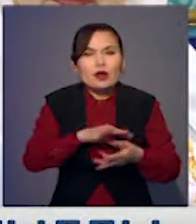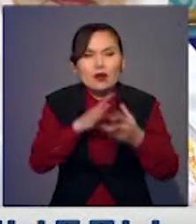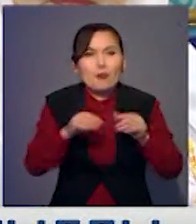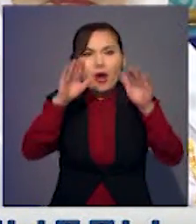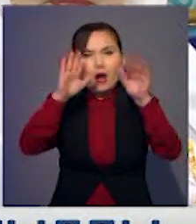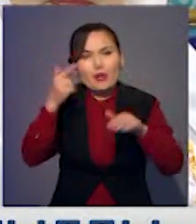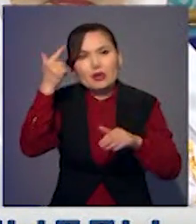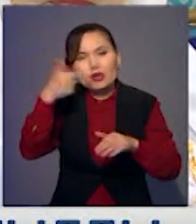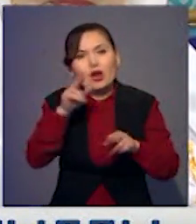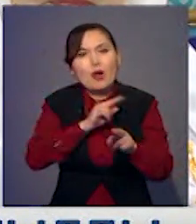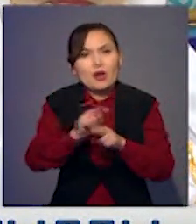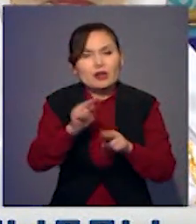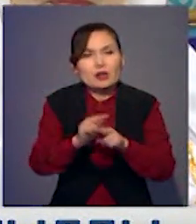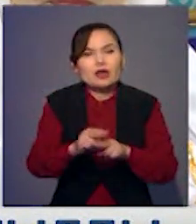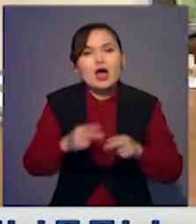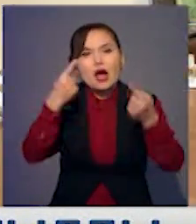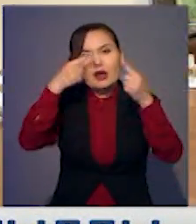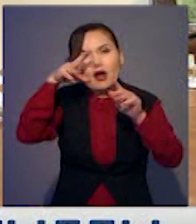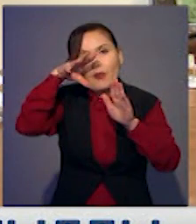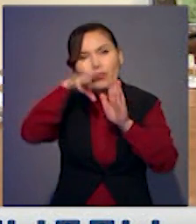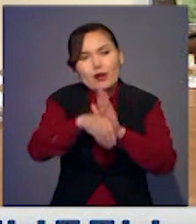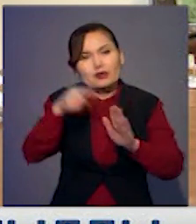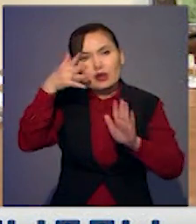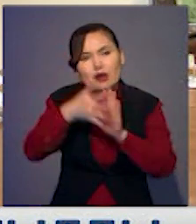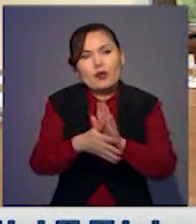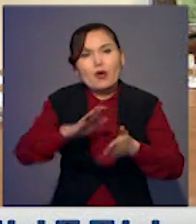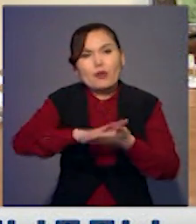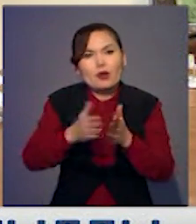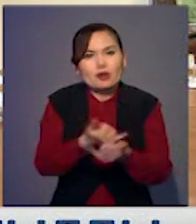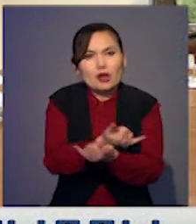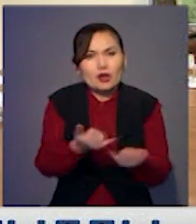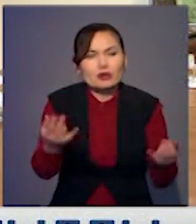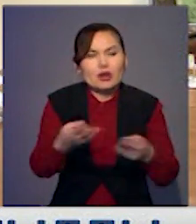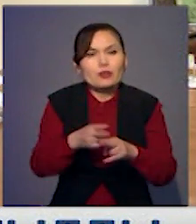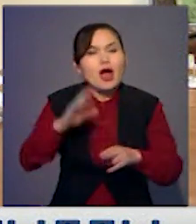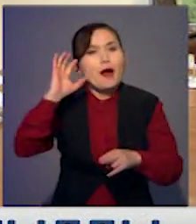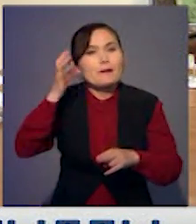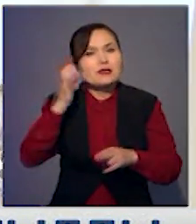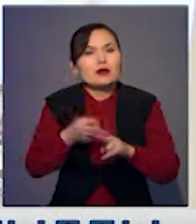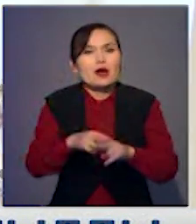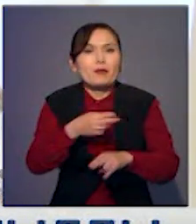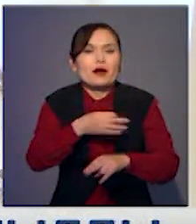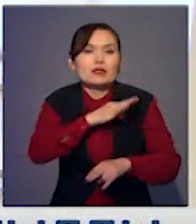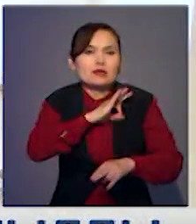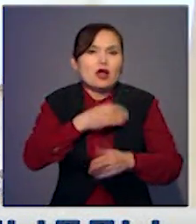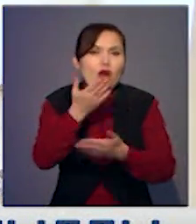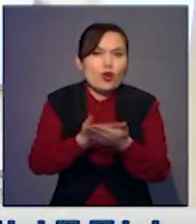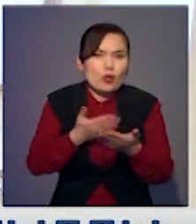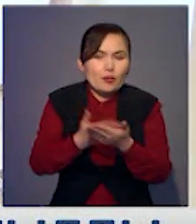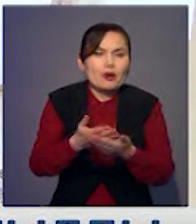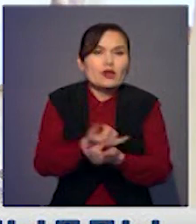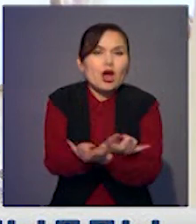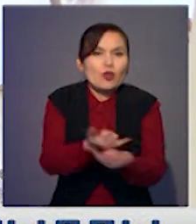сауаттылықты көтеріп, IT технологияларды меңгеруге де жағдай жасалған. Қажет болса, психологиялық және заңгерлік көмектер де